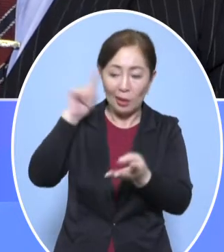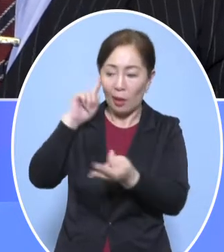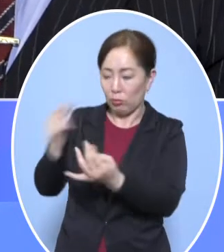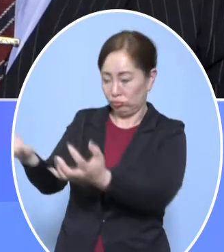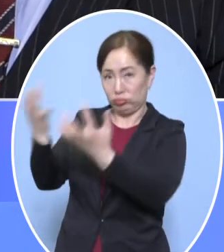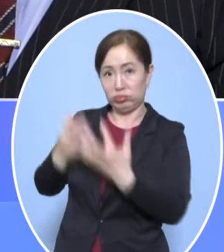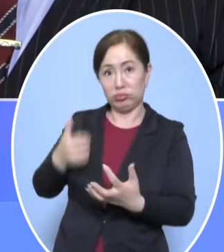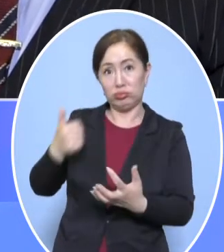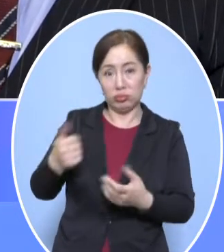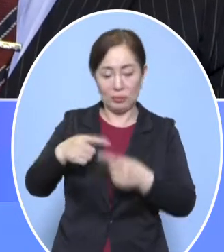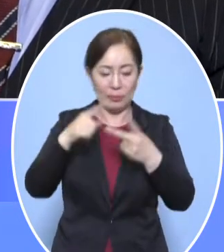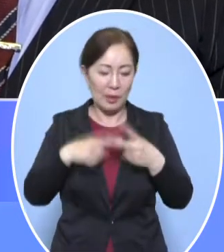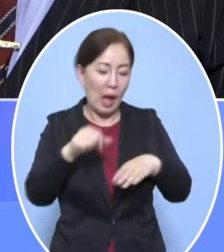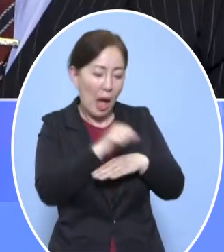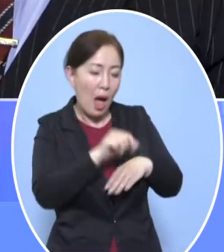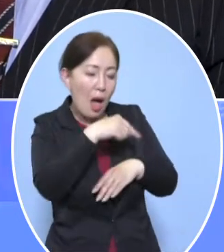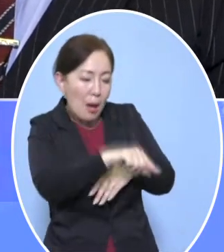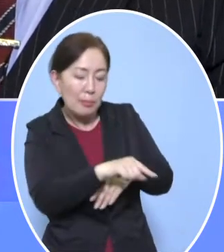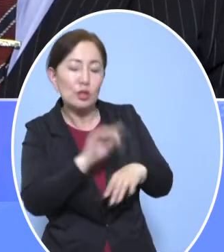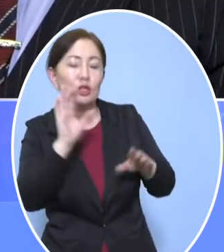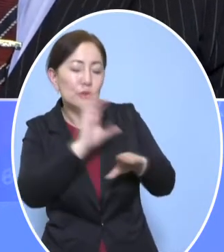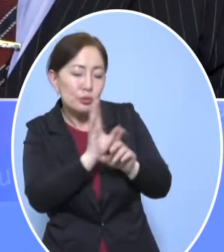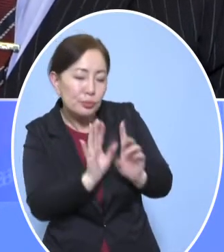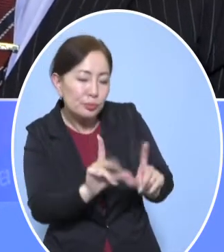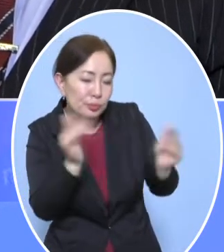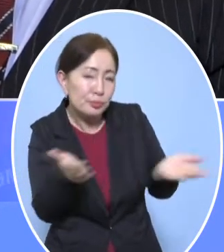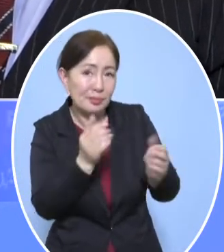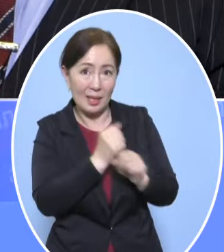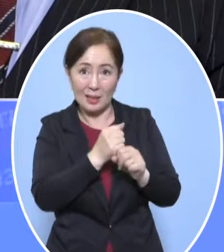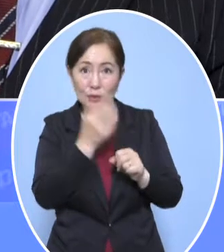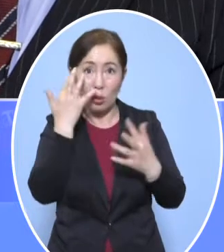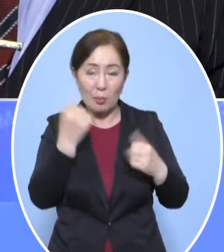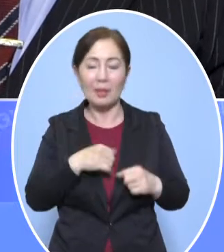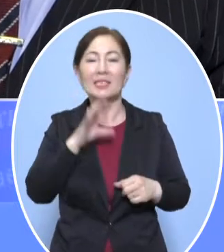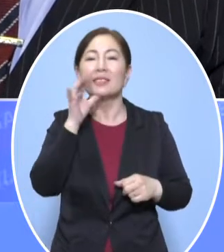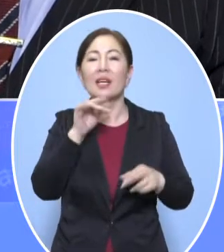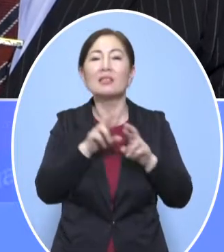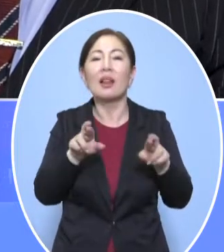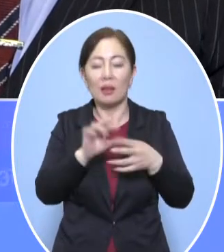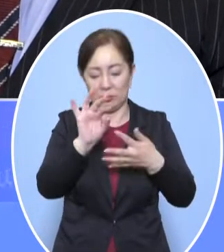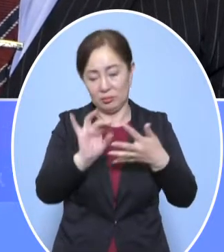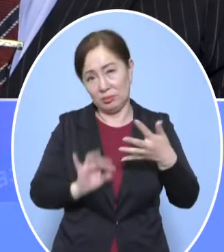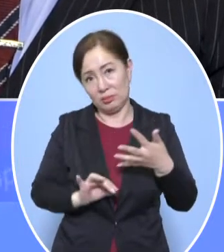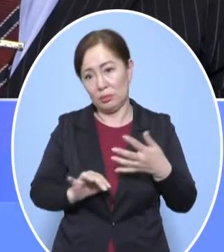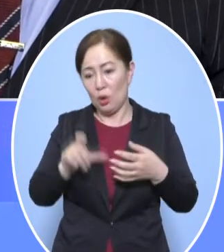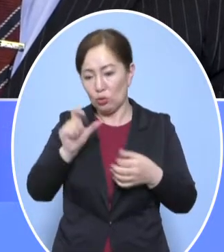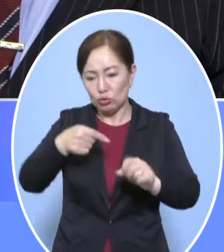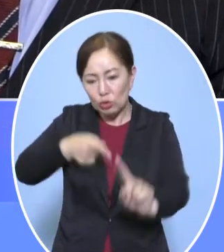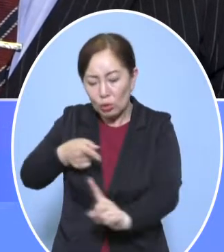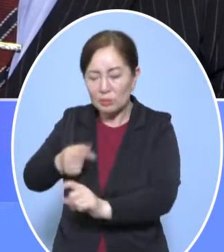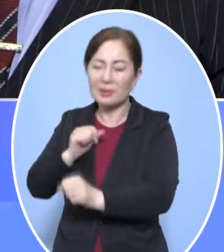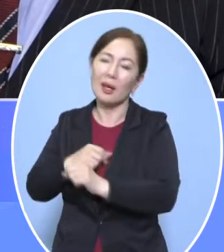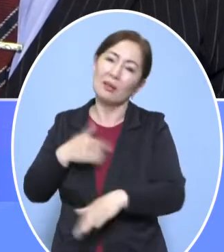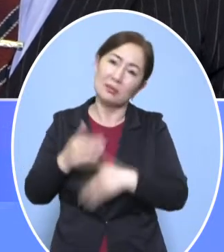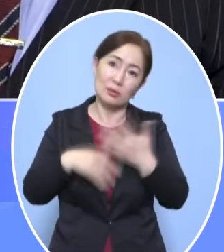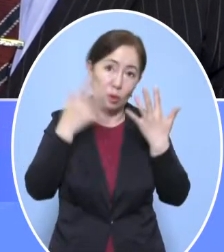гарлаа. Мөн одоо аймаг орон нутгаар соён гүйвэрлэх энийг зохион байгуулахдаа насны ангиллаар тодорхой сегментүүдэд зориулсан үйл